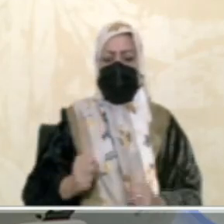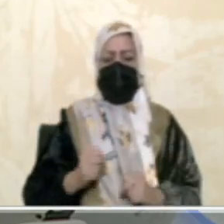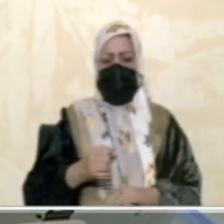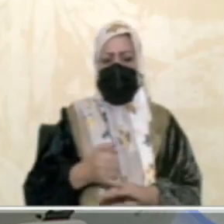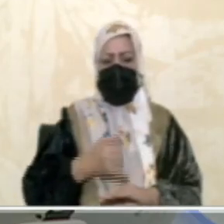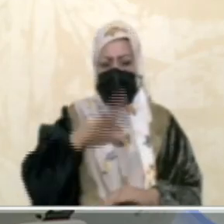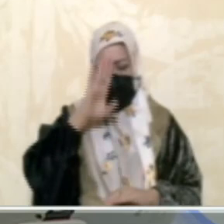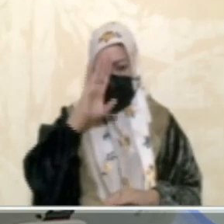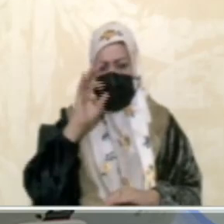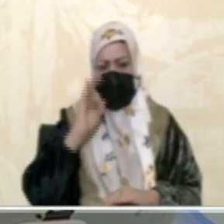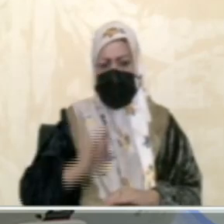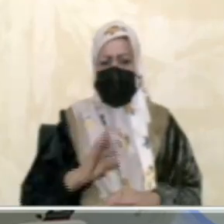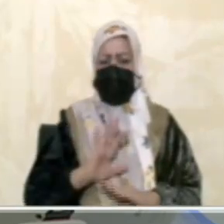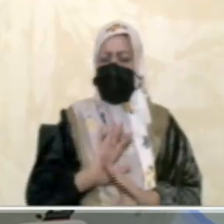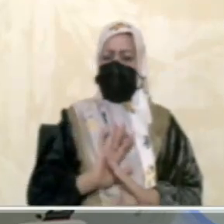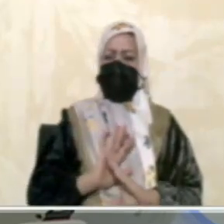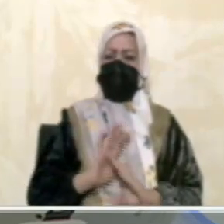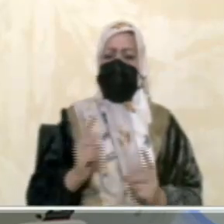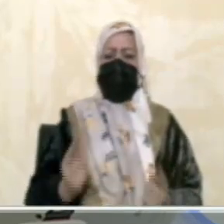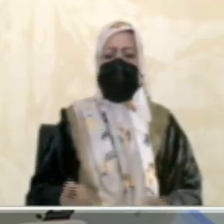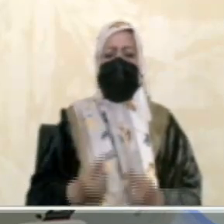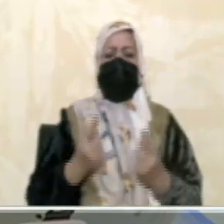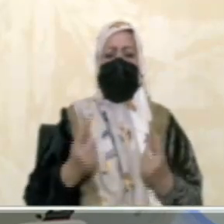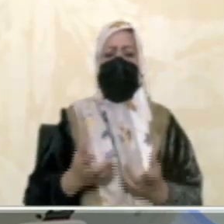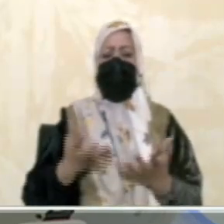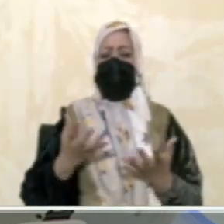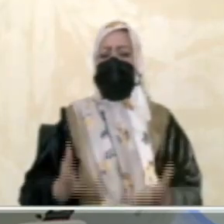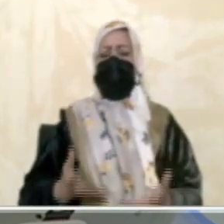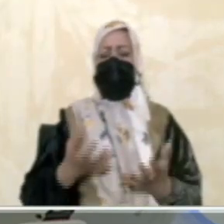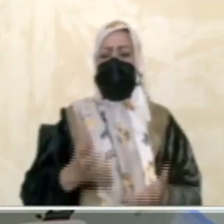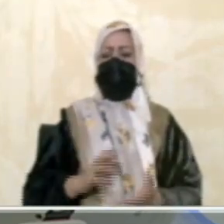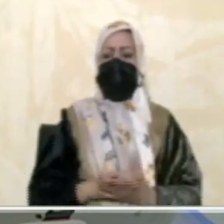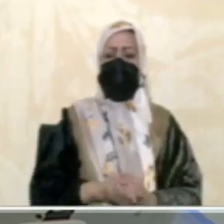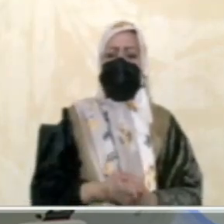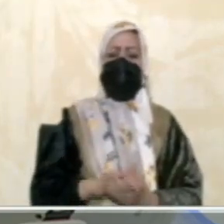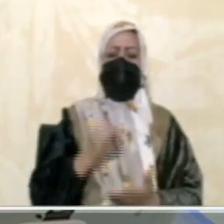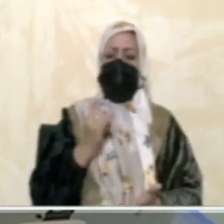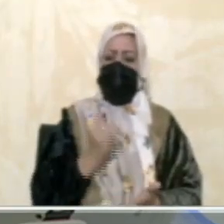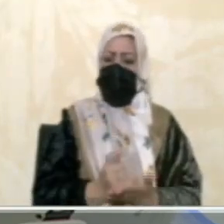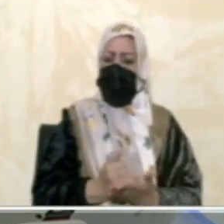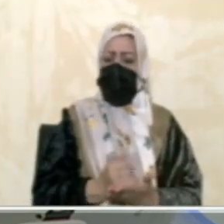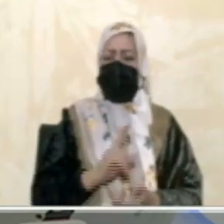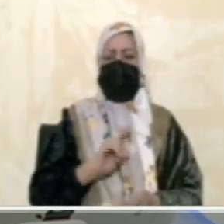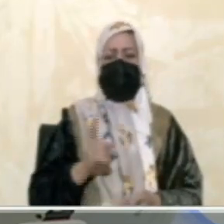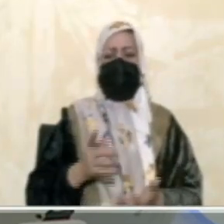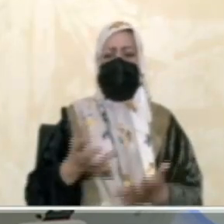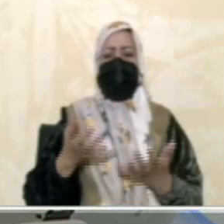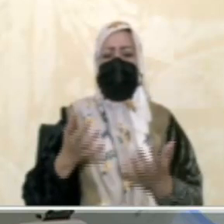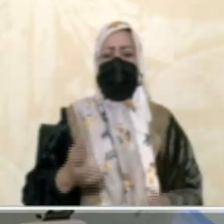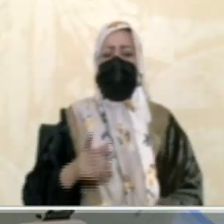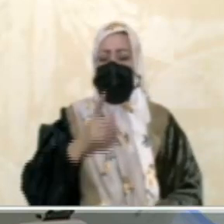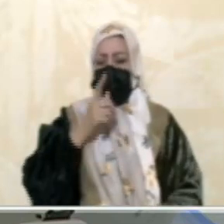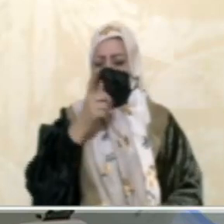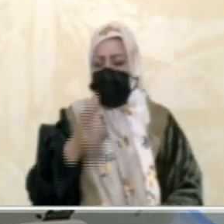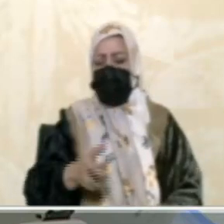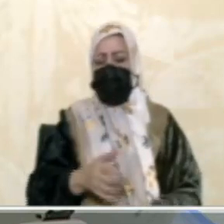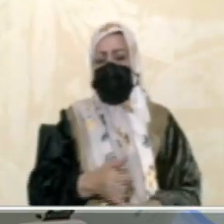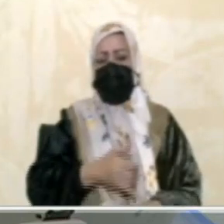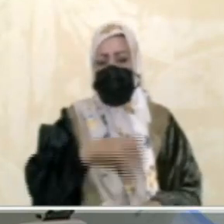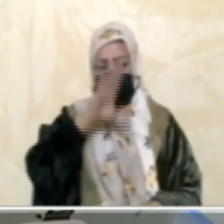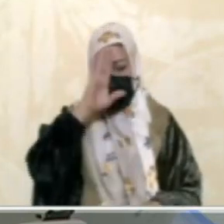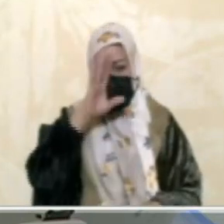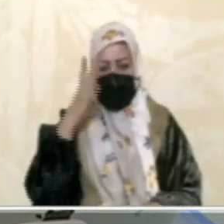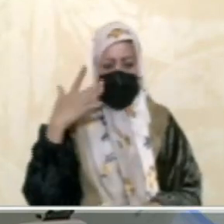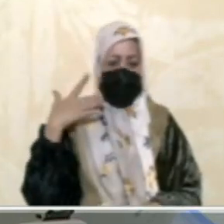نشدد على الناس ونقول يحرم عليكم كذا لا لا اقول لك مذهبنا ان من صلى العيد في اليوم